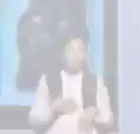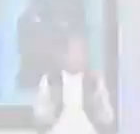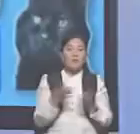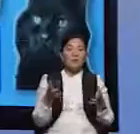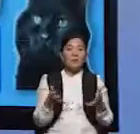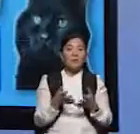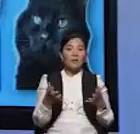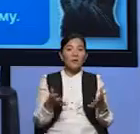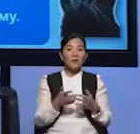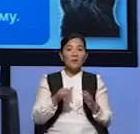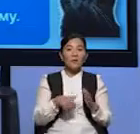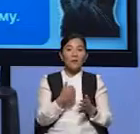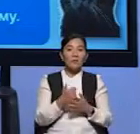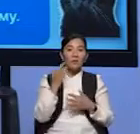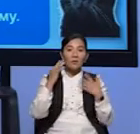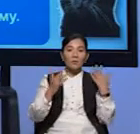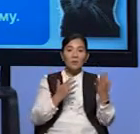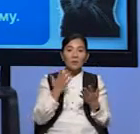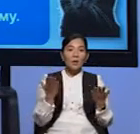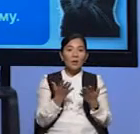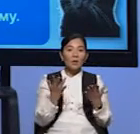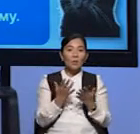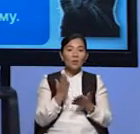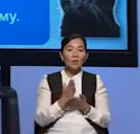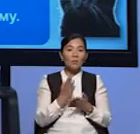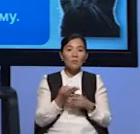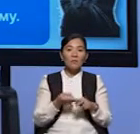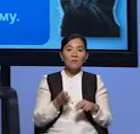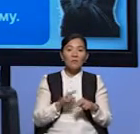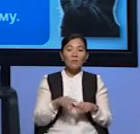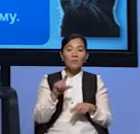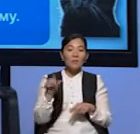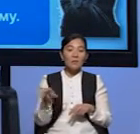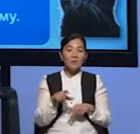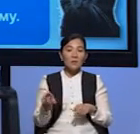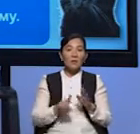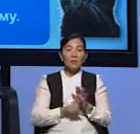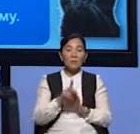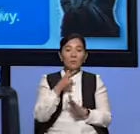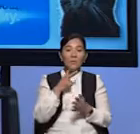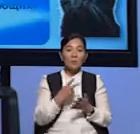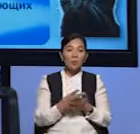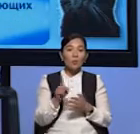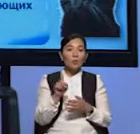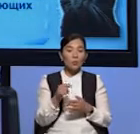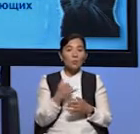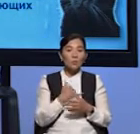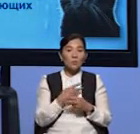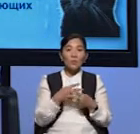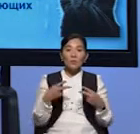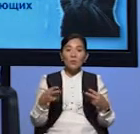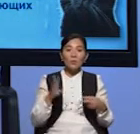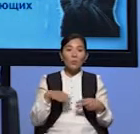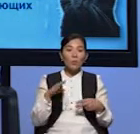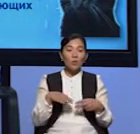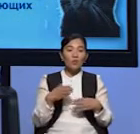ребята, сохранить главную мысль, которая имеется в этом тексте. Давайте посмотрим, что у нас